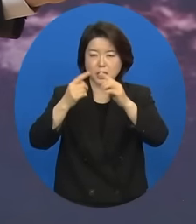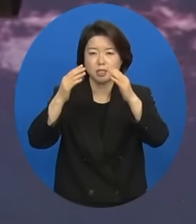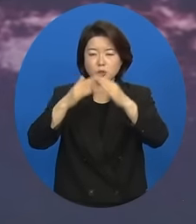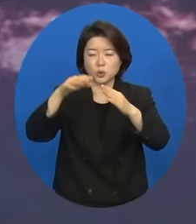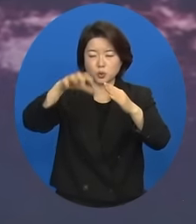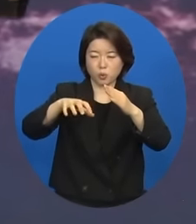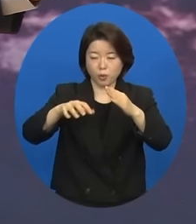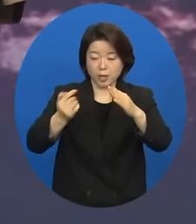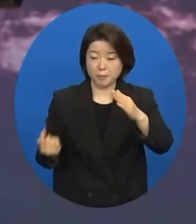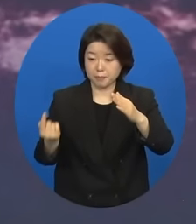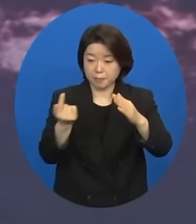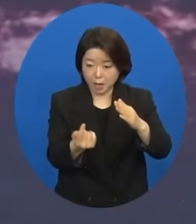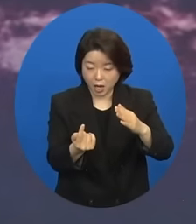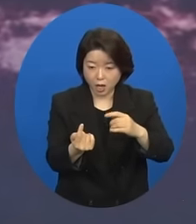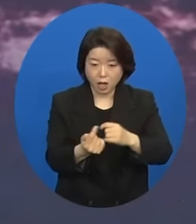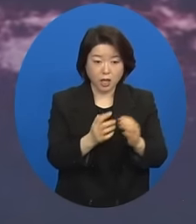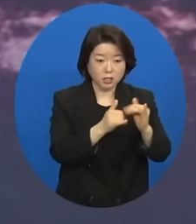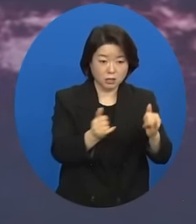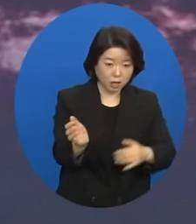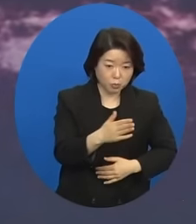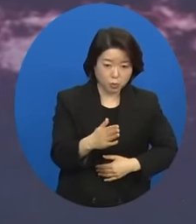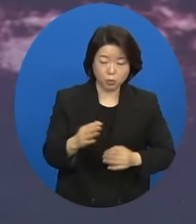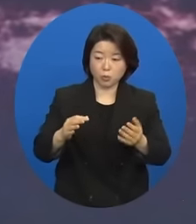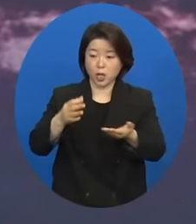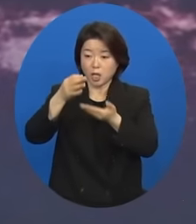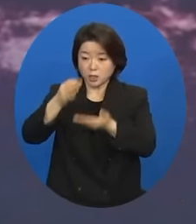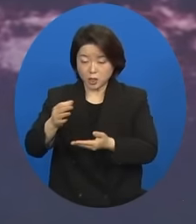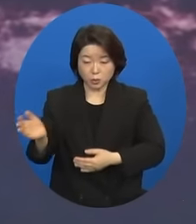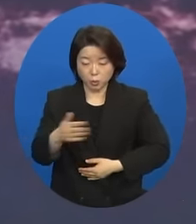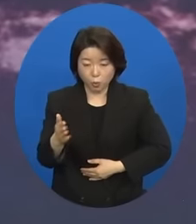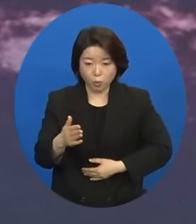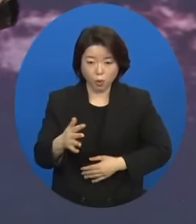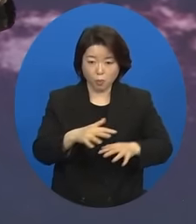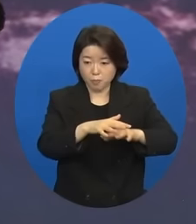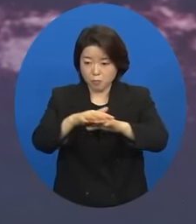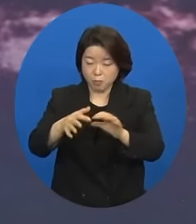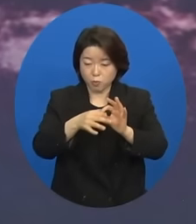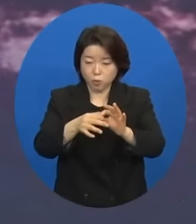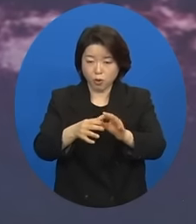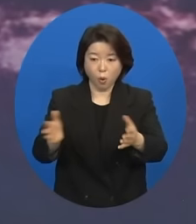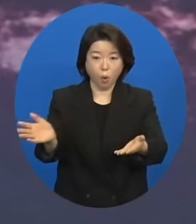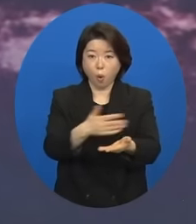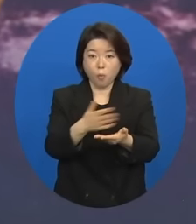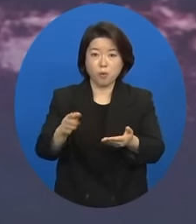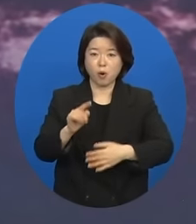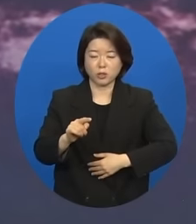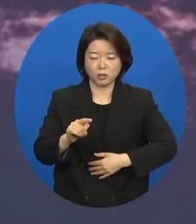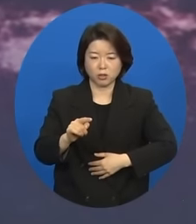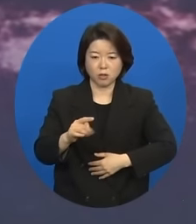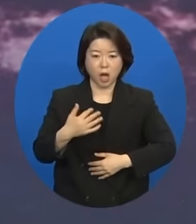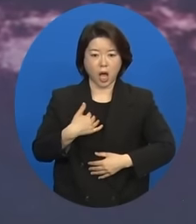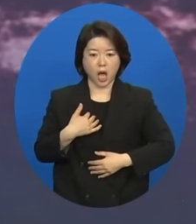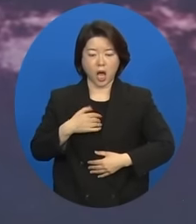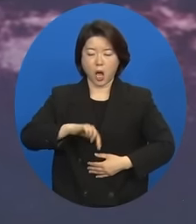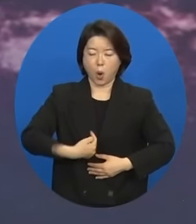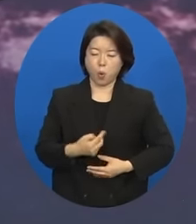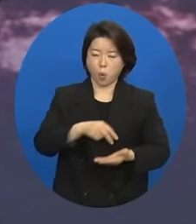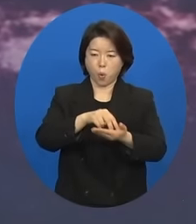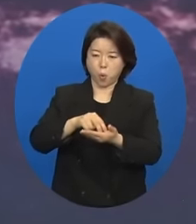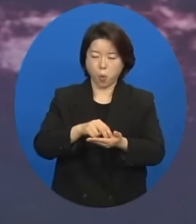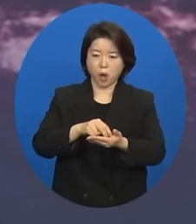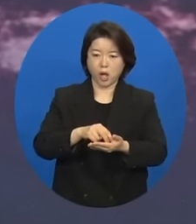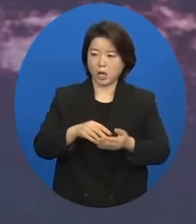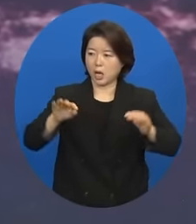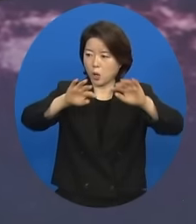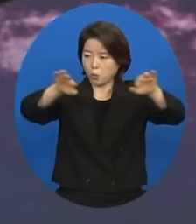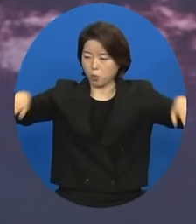사람도 없고 재정도 없고 그다음에 어떤 네트워크 모든 것이 다 끊겼다고 하던 어떤 분리된 느낌이 들었던 그때